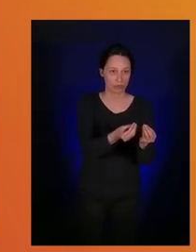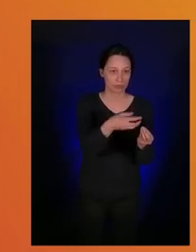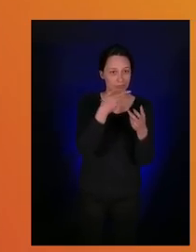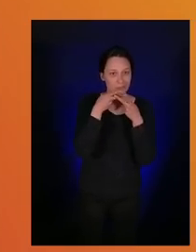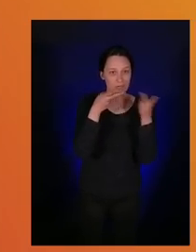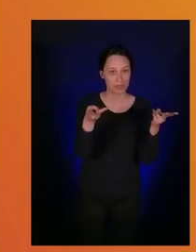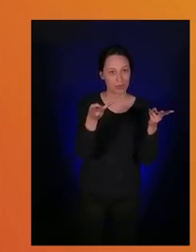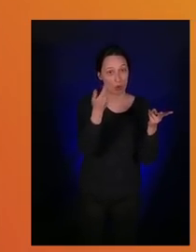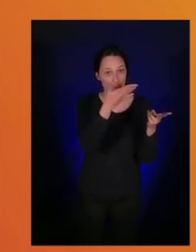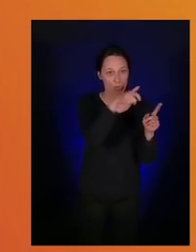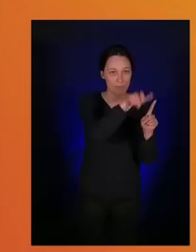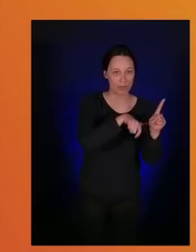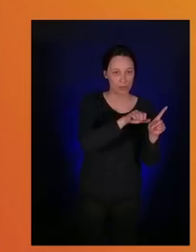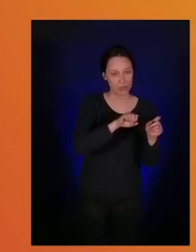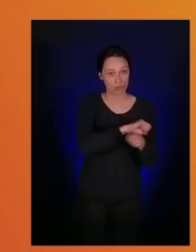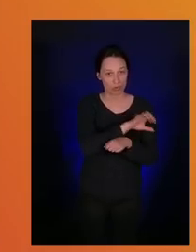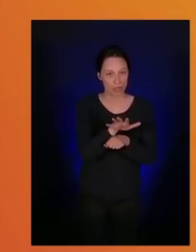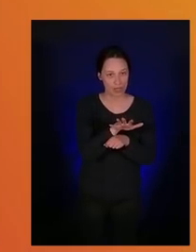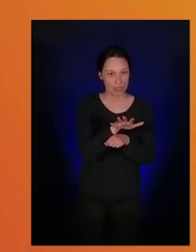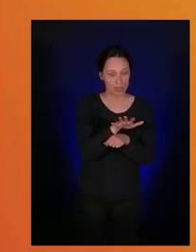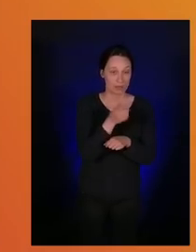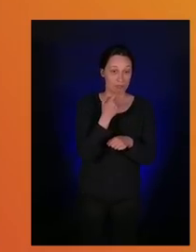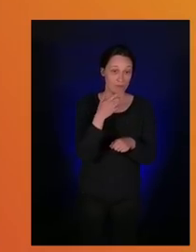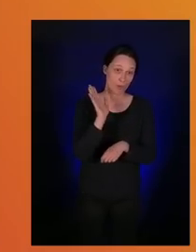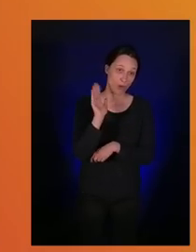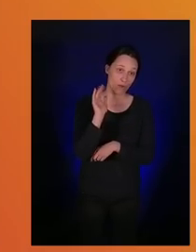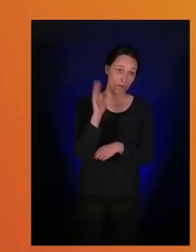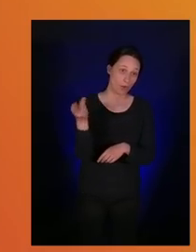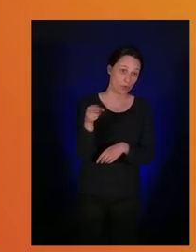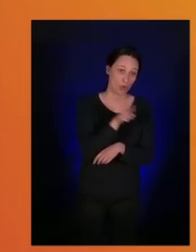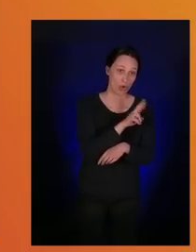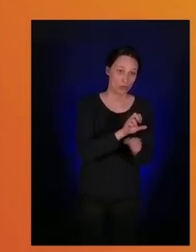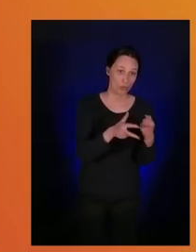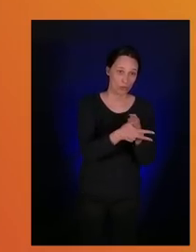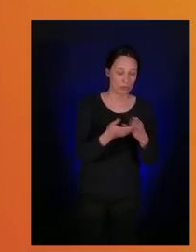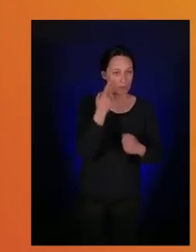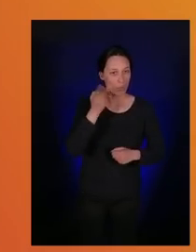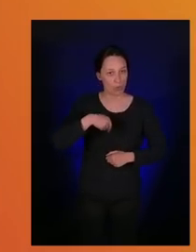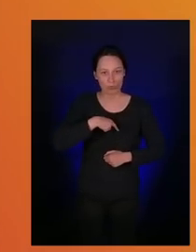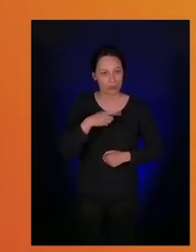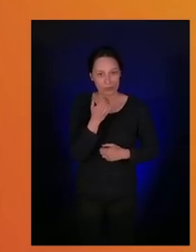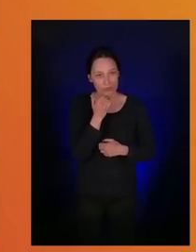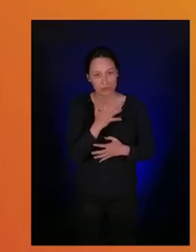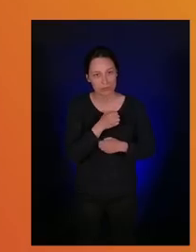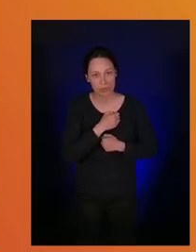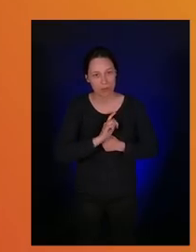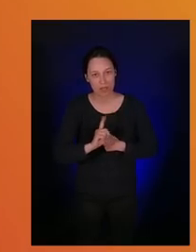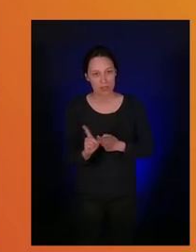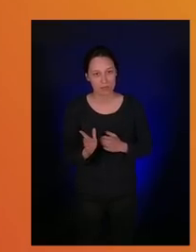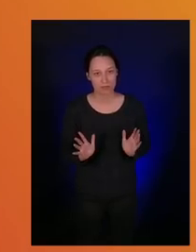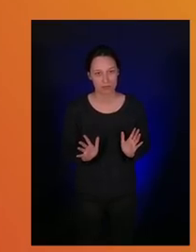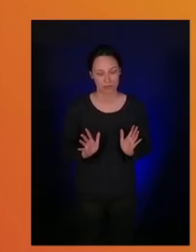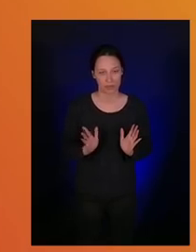rentres à Montreuil. Pour nous, c'est inacceptable. Déjà d'une, les méthodes, dire à quelqu'un tu rentres à Montreuil, c'est pas